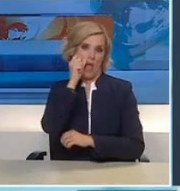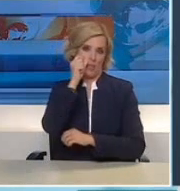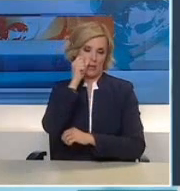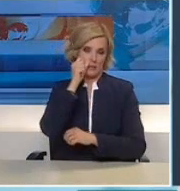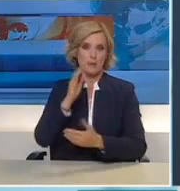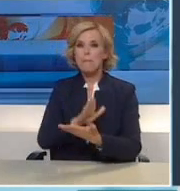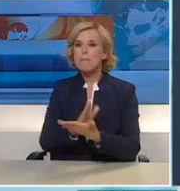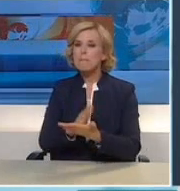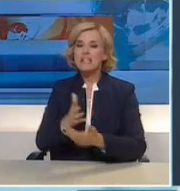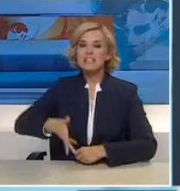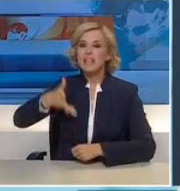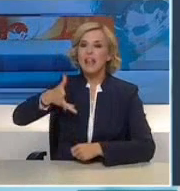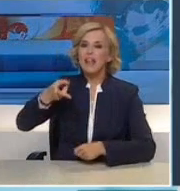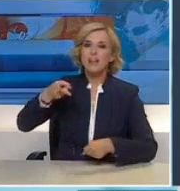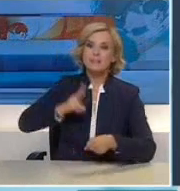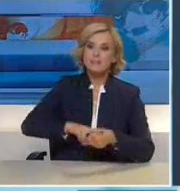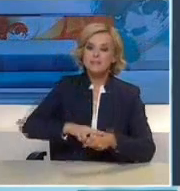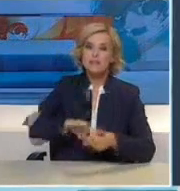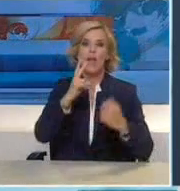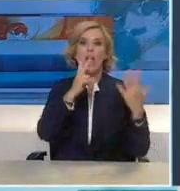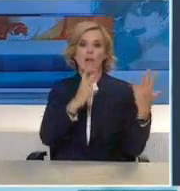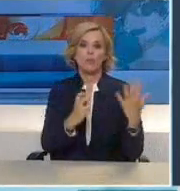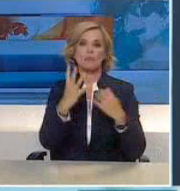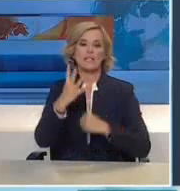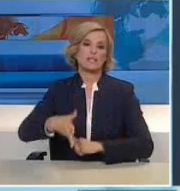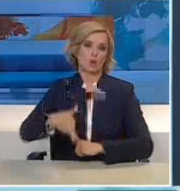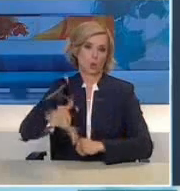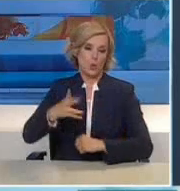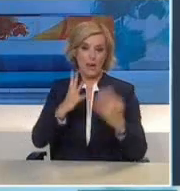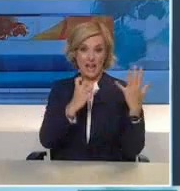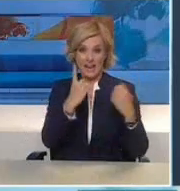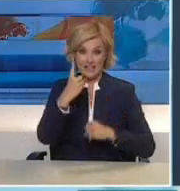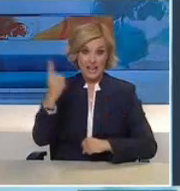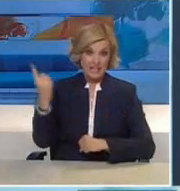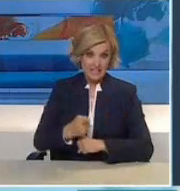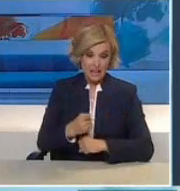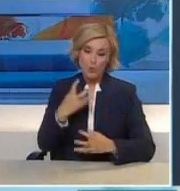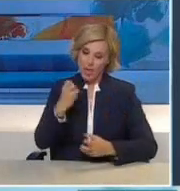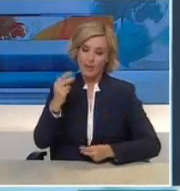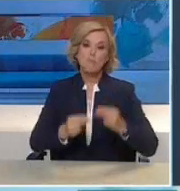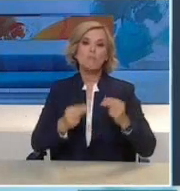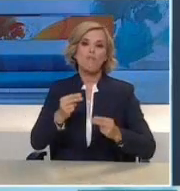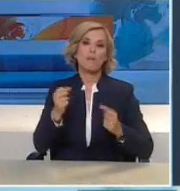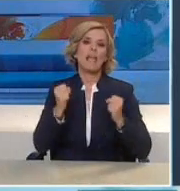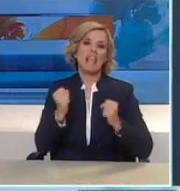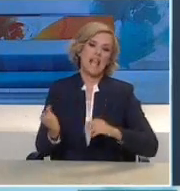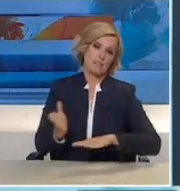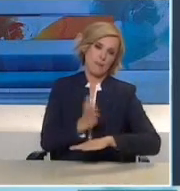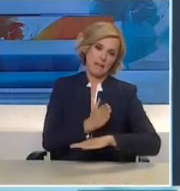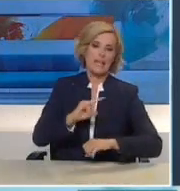Η διάμεση ηλικία των θανάτων συμπολιτών μας ήταν τα 74 έτη και το 91% είχε κάποιο υποκείμενο νόσημα ή και ηλικία 70 ετών και άνω.